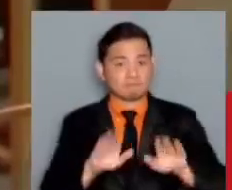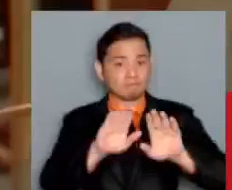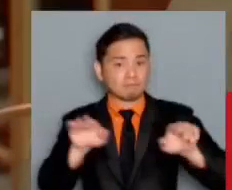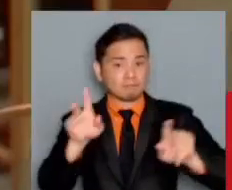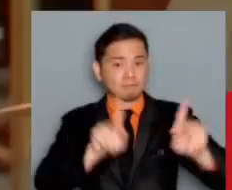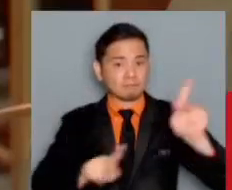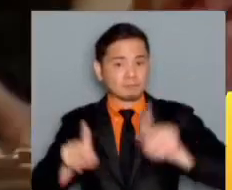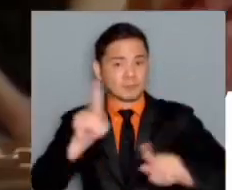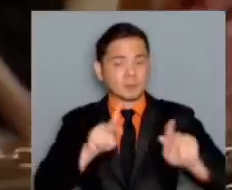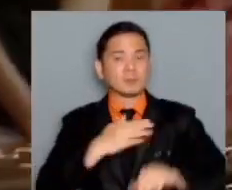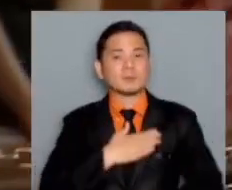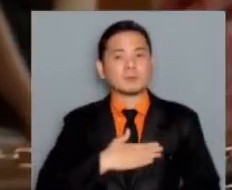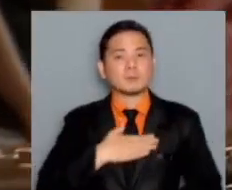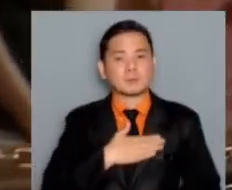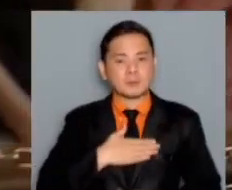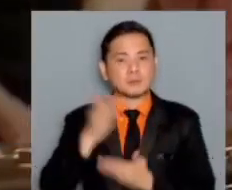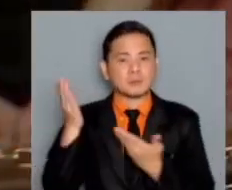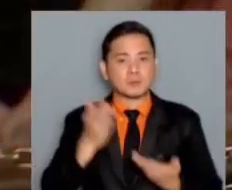tubig at payong.